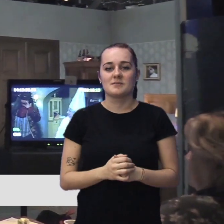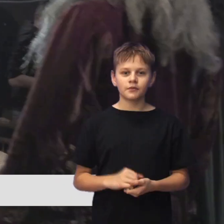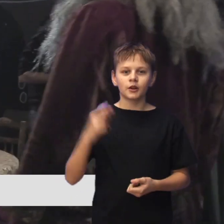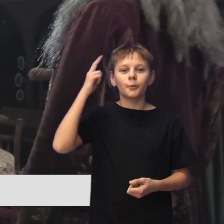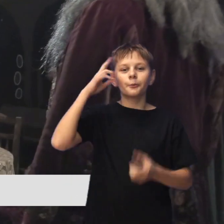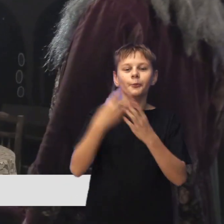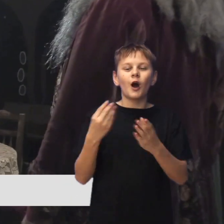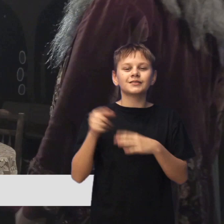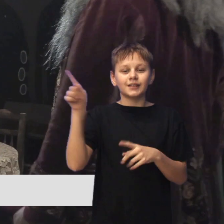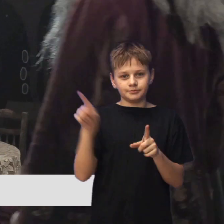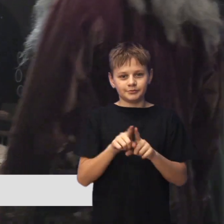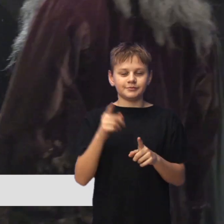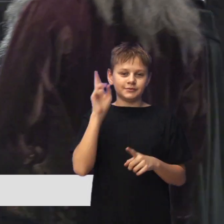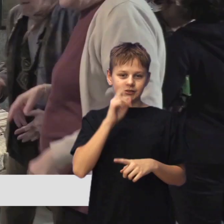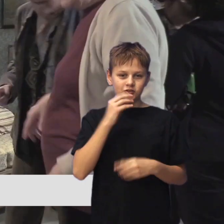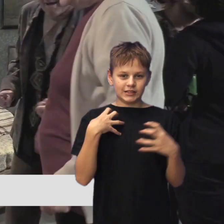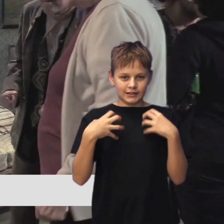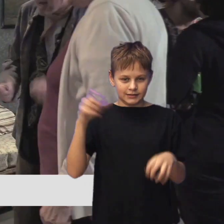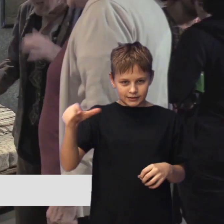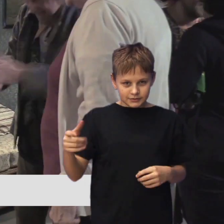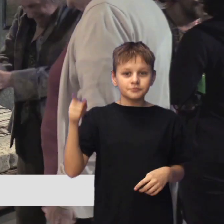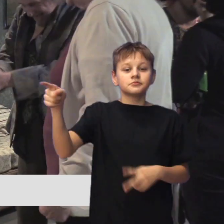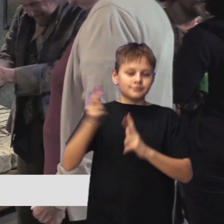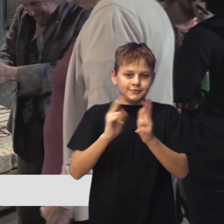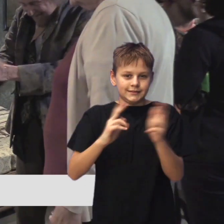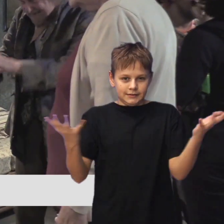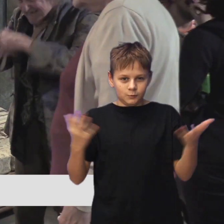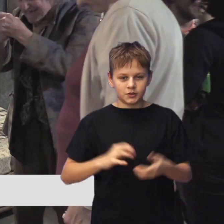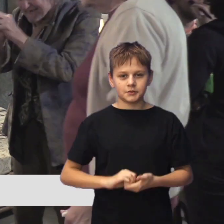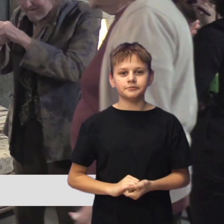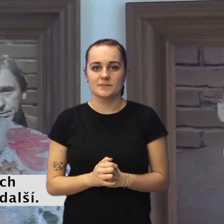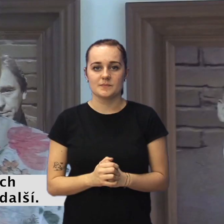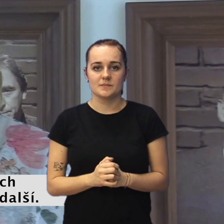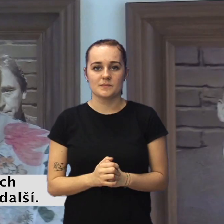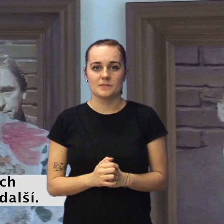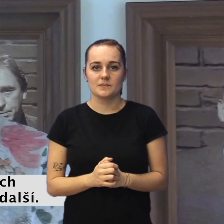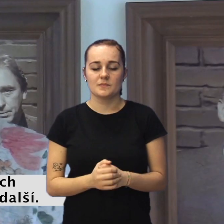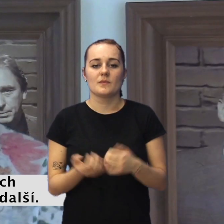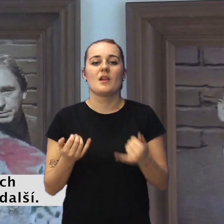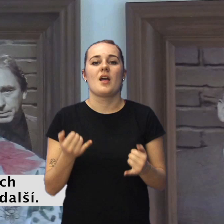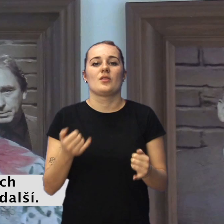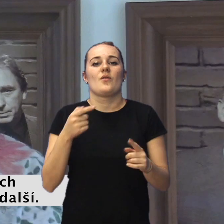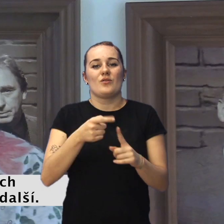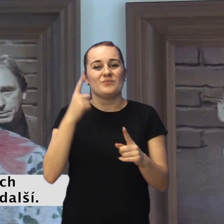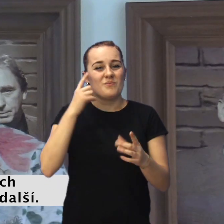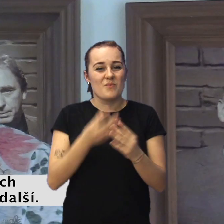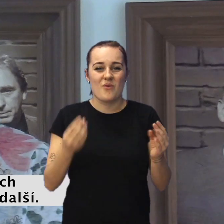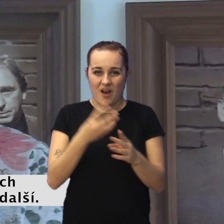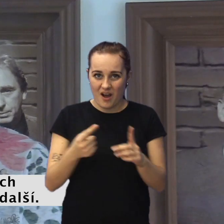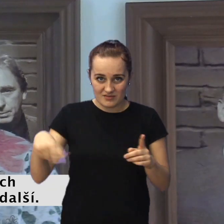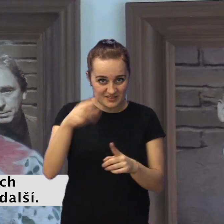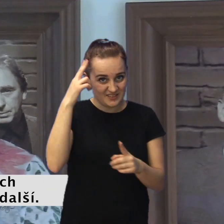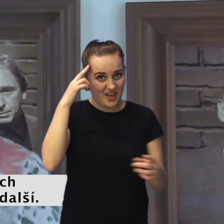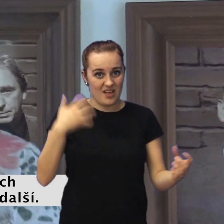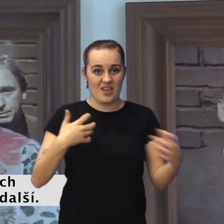podívat. V pohádce účinkují neslyšící herci a je ve znakovém jazyce. Uvidíte herce, které jste